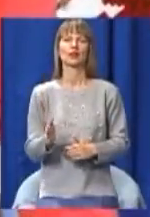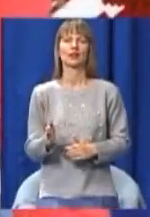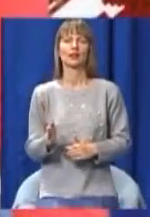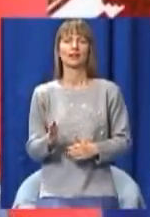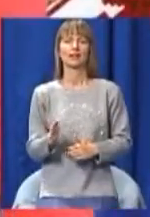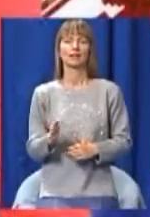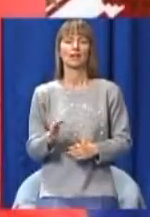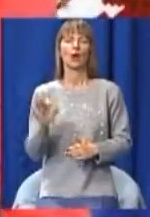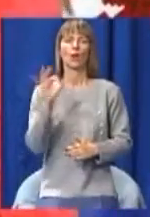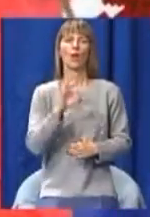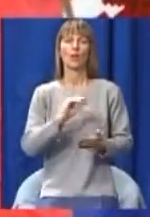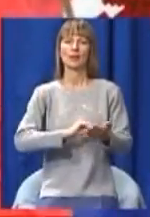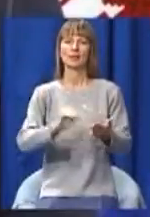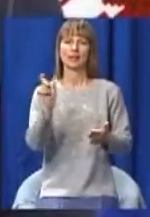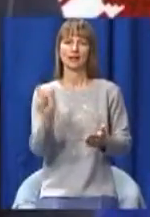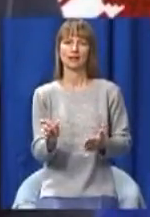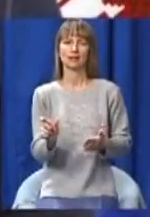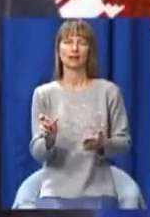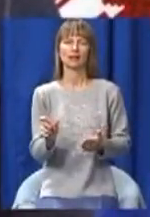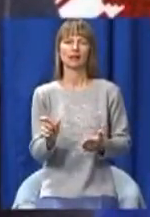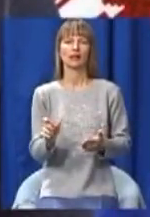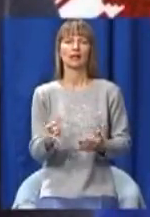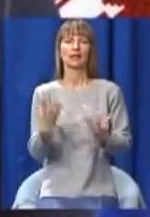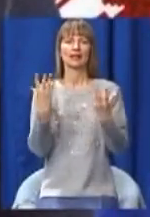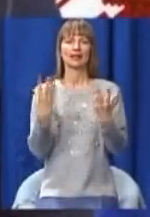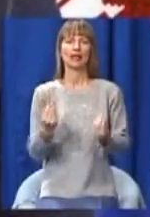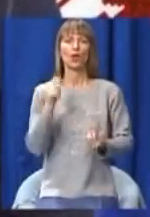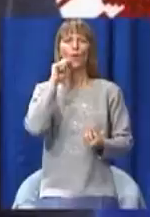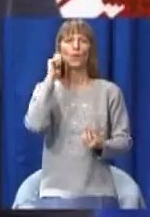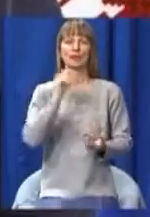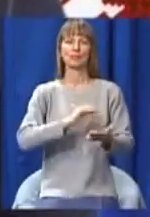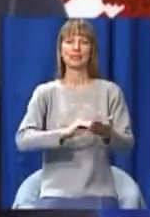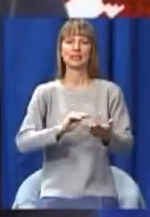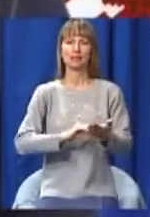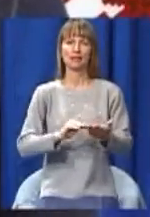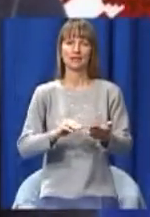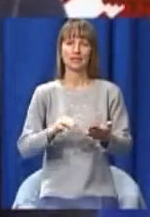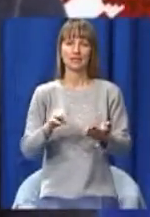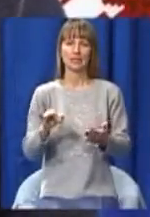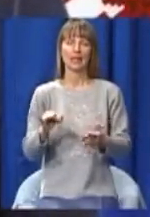о писателе. День украинской письменности